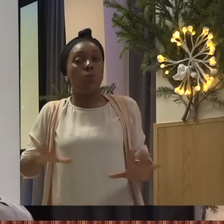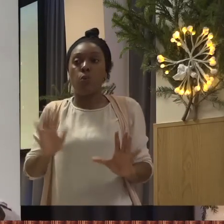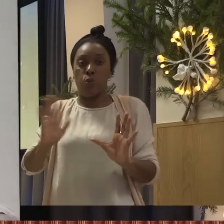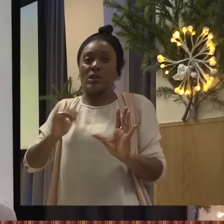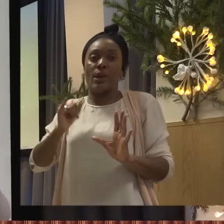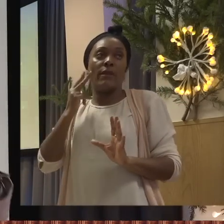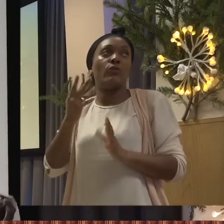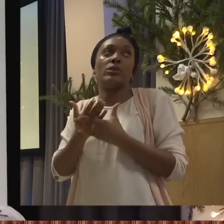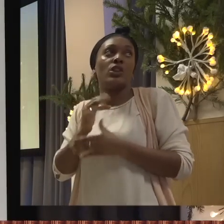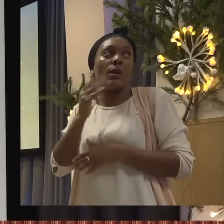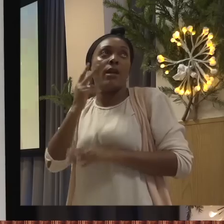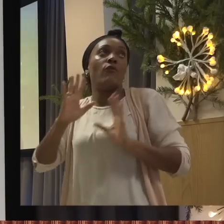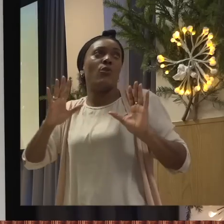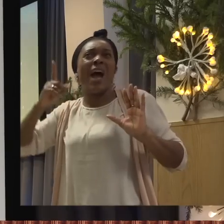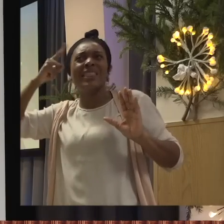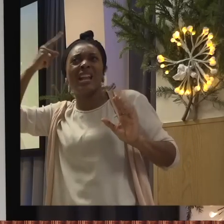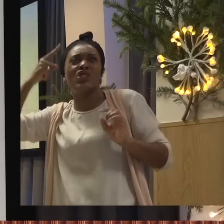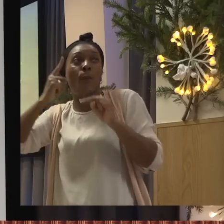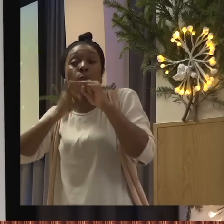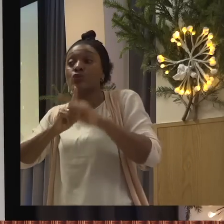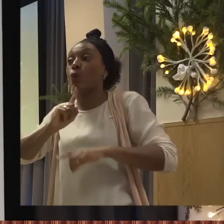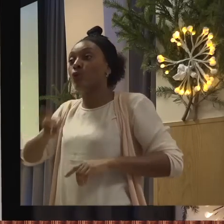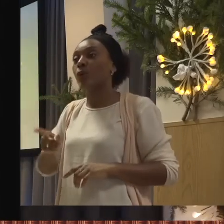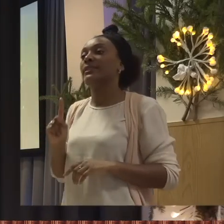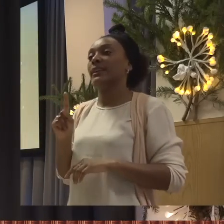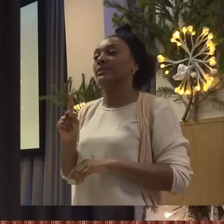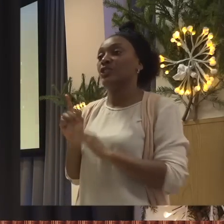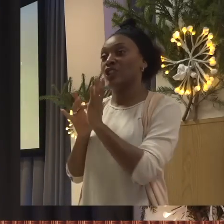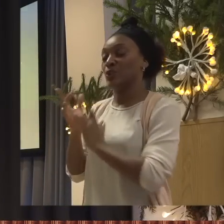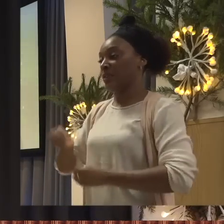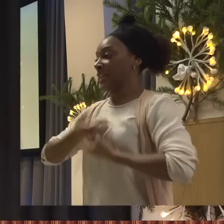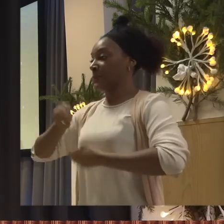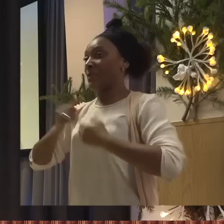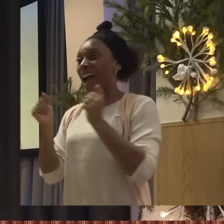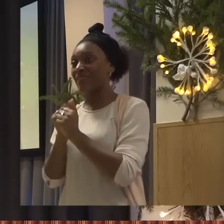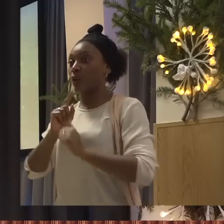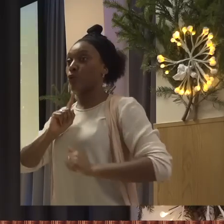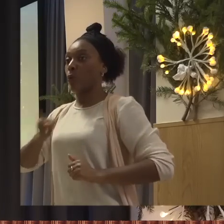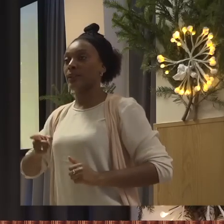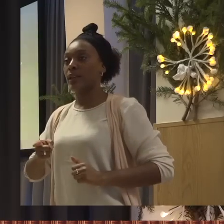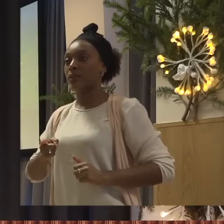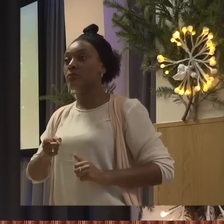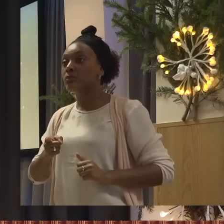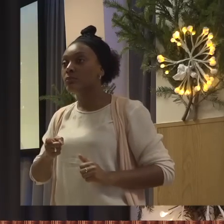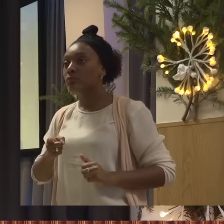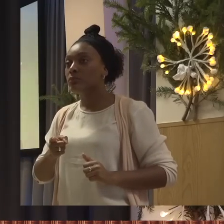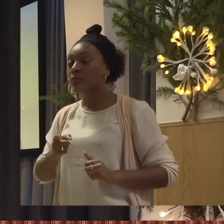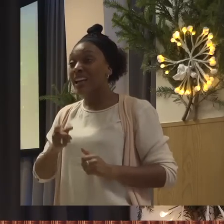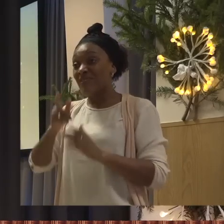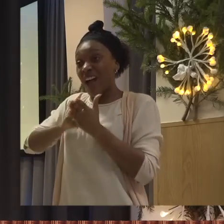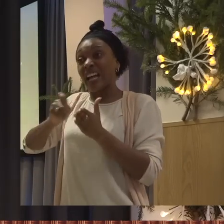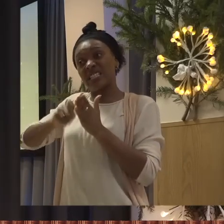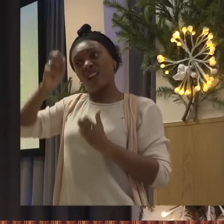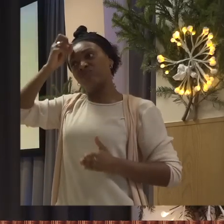qu'une parole intelligente, mais il y avait l'autorité dans sa parole. Et ils se sont dit, jamais homme n'a parlé comme cet